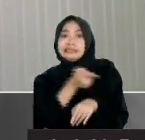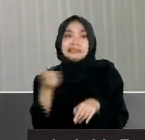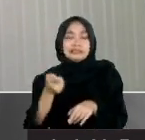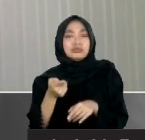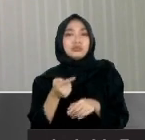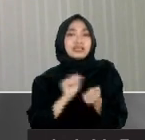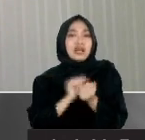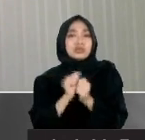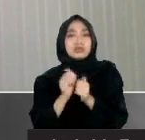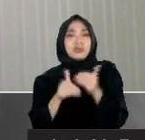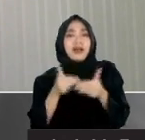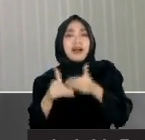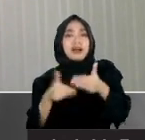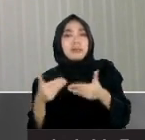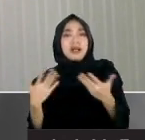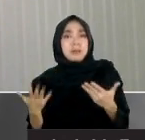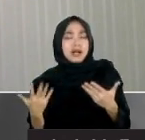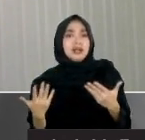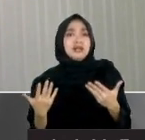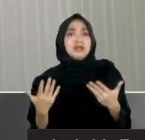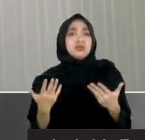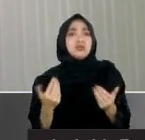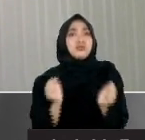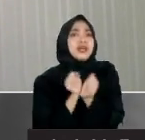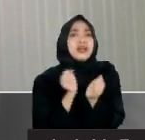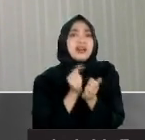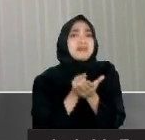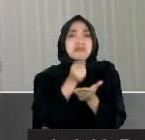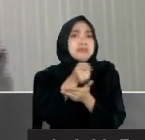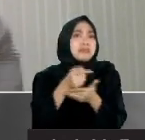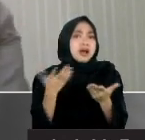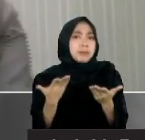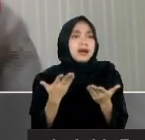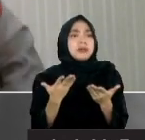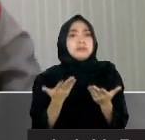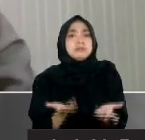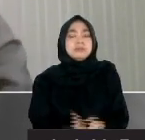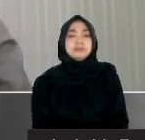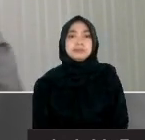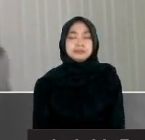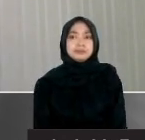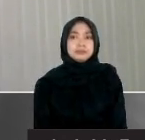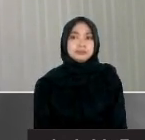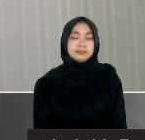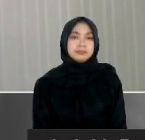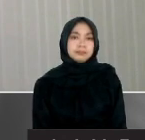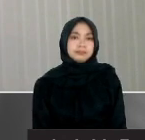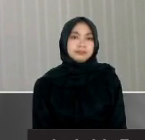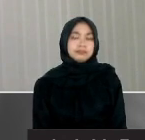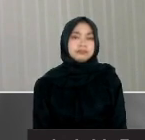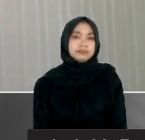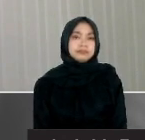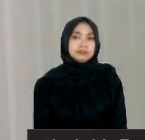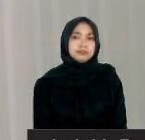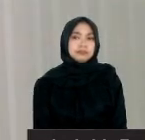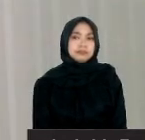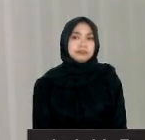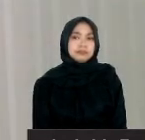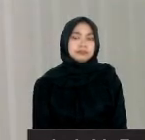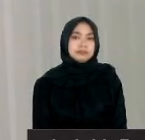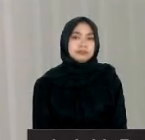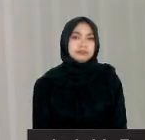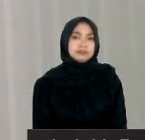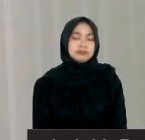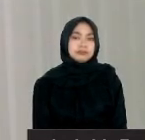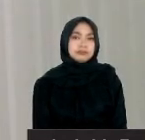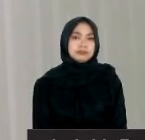ini? Terhitung ini masuknya ke pasal apa, Pak Ferdi? Baik. Kemudian dapat saya jelaskan bahwa sebagian